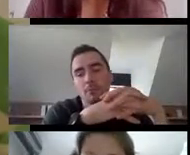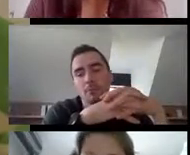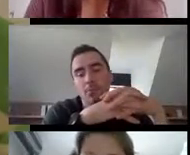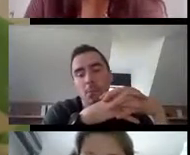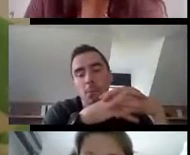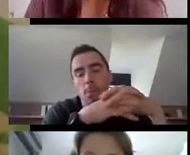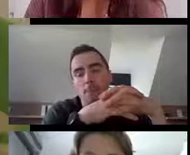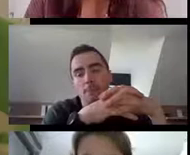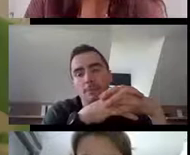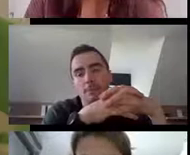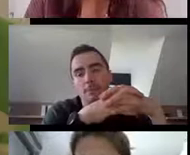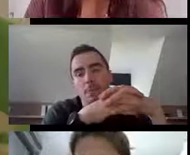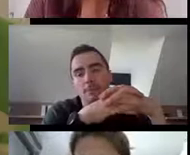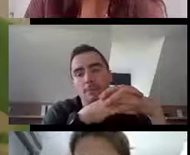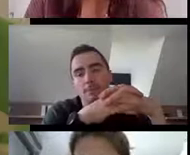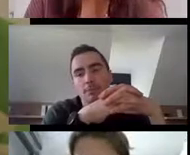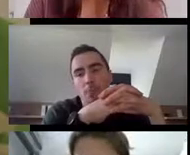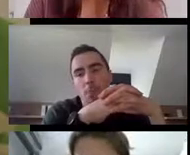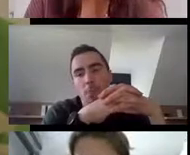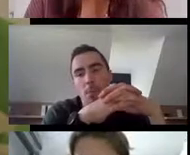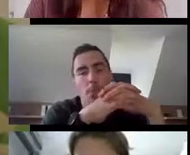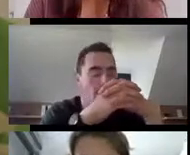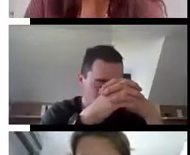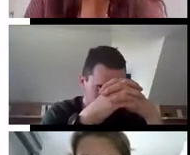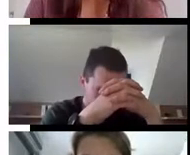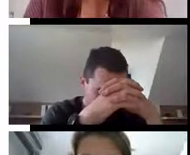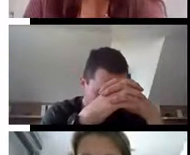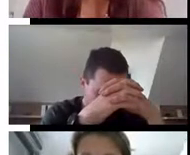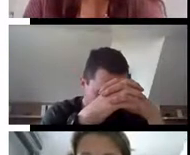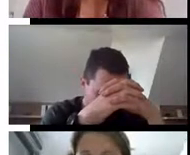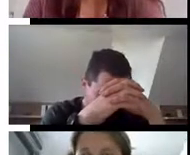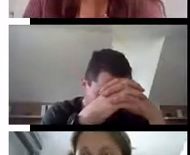speelplein 2 weken kan sluiten. Dat zou heel jammer zijn. Is ook niet echt noodzakelijk. Voilà.